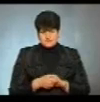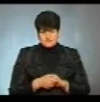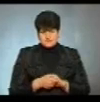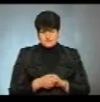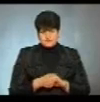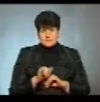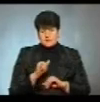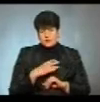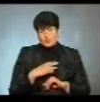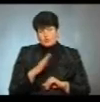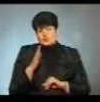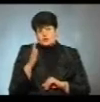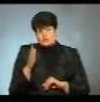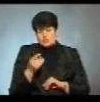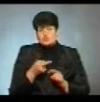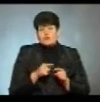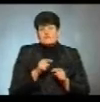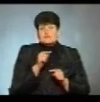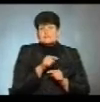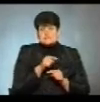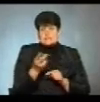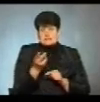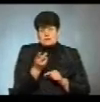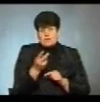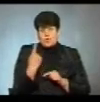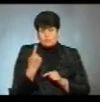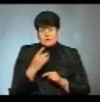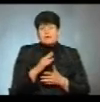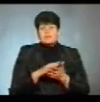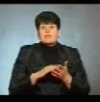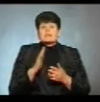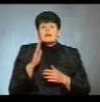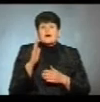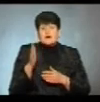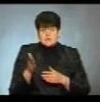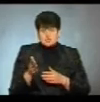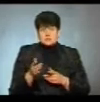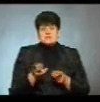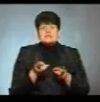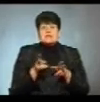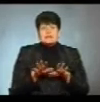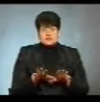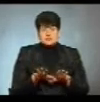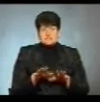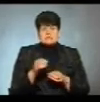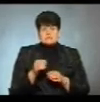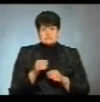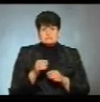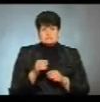і очікували, що в цих саме 2 областях і далі залишиться